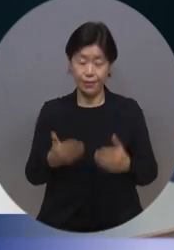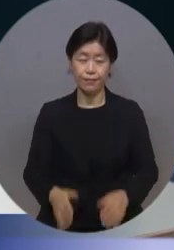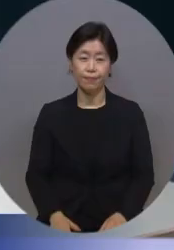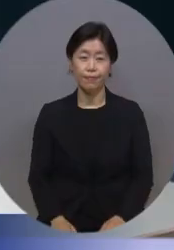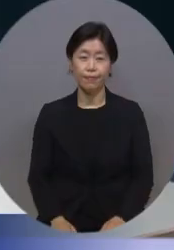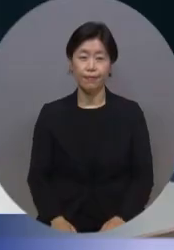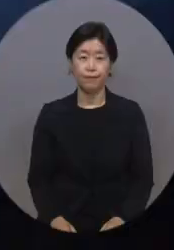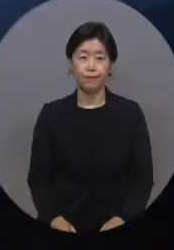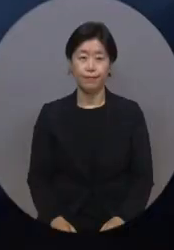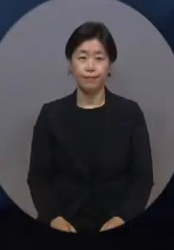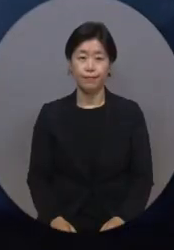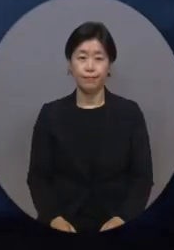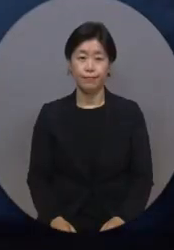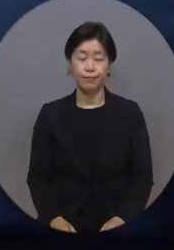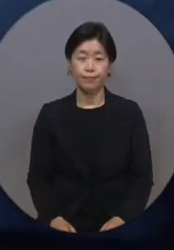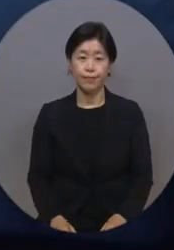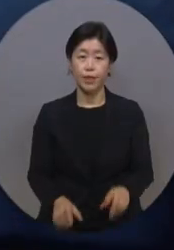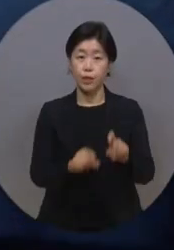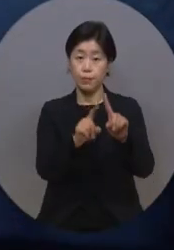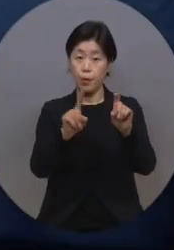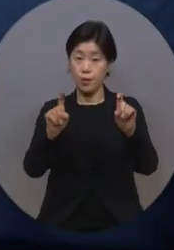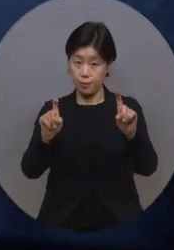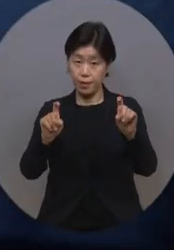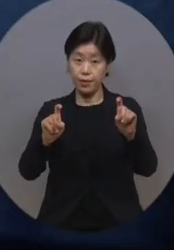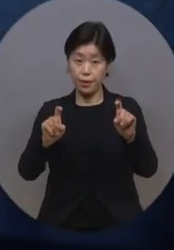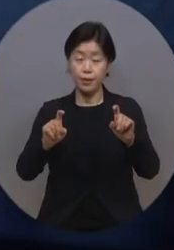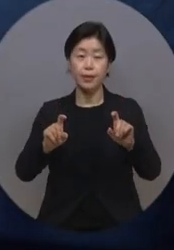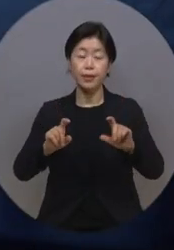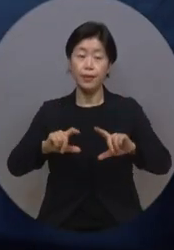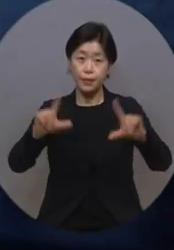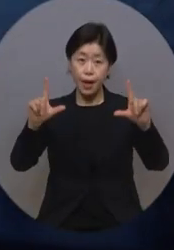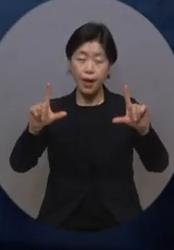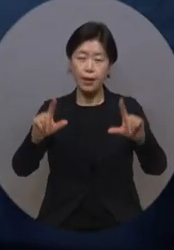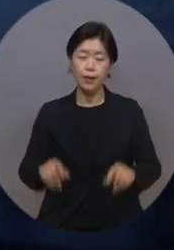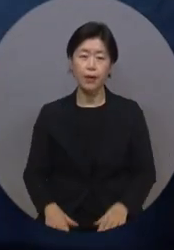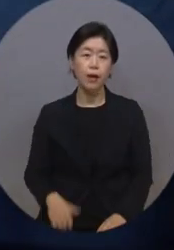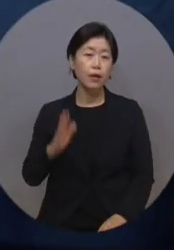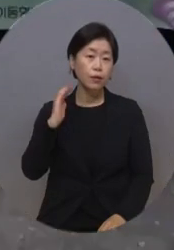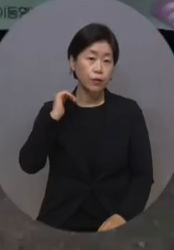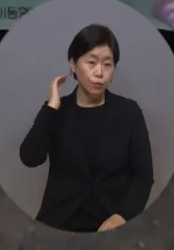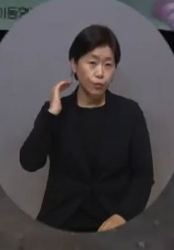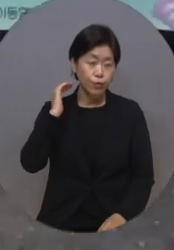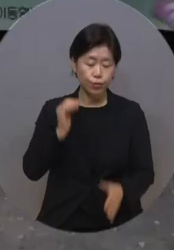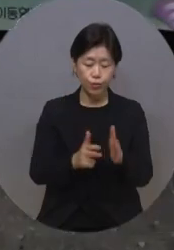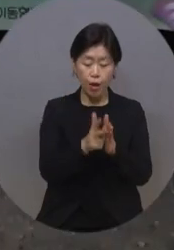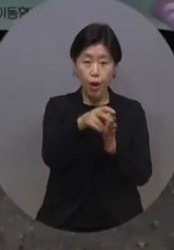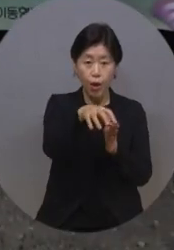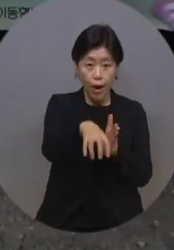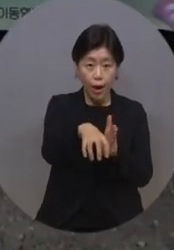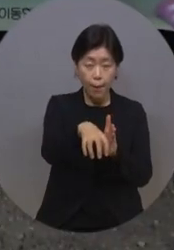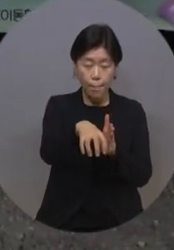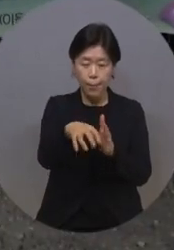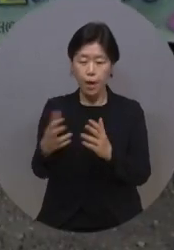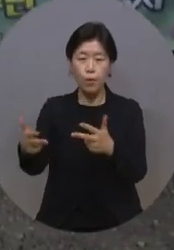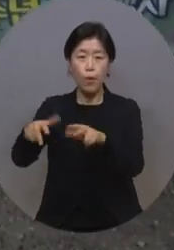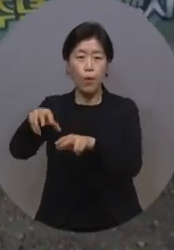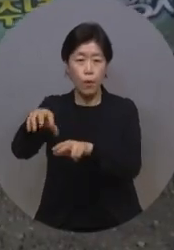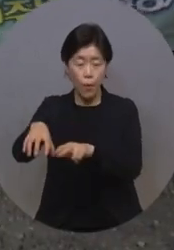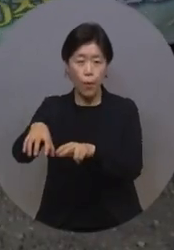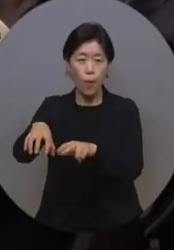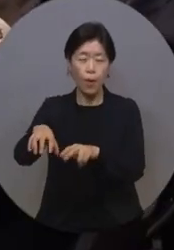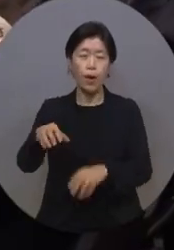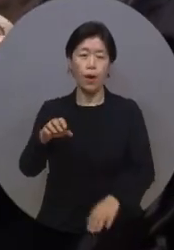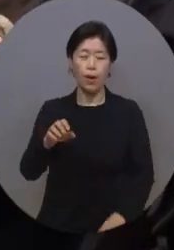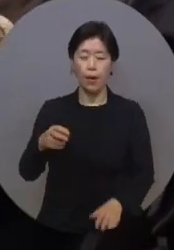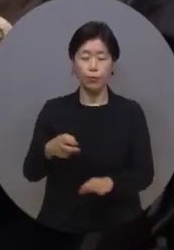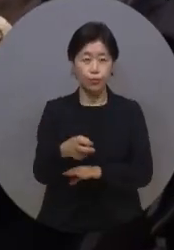다녀왔습니다. 지난 11일 저녁 의정부역 앞 상상공원 공터에서는 길거리 이동형 상담소